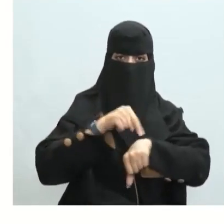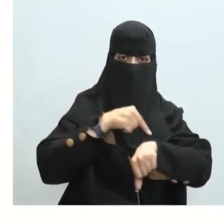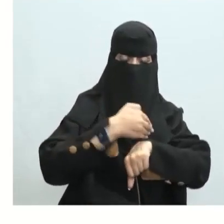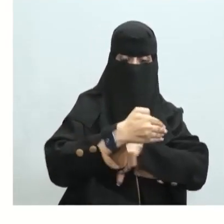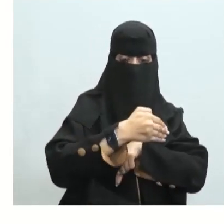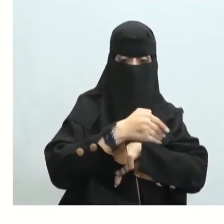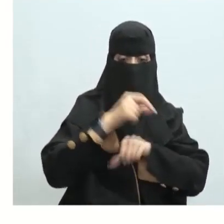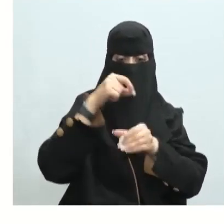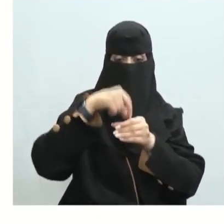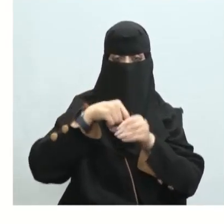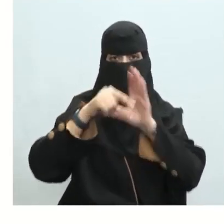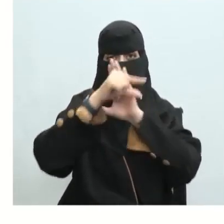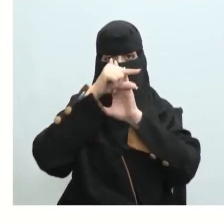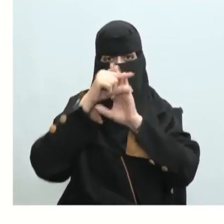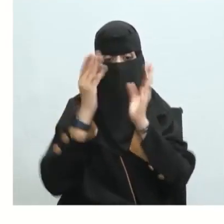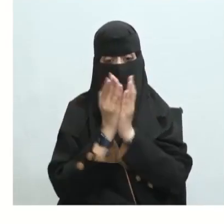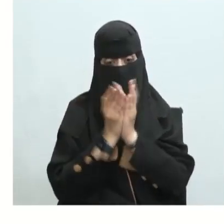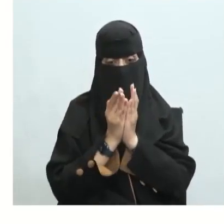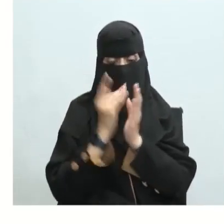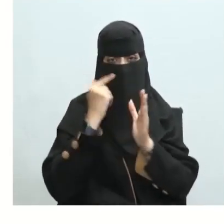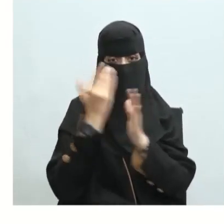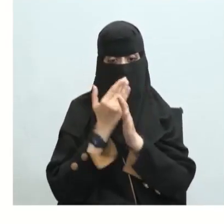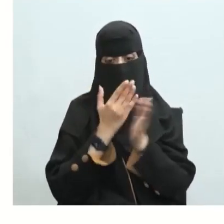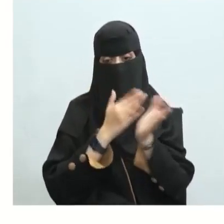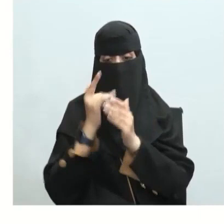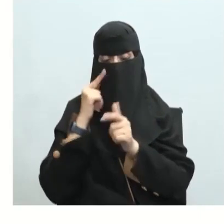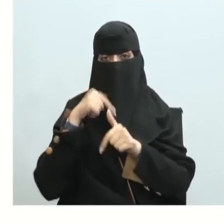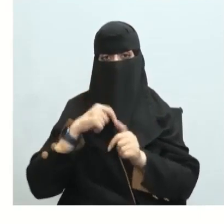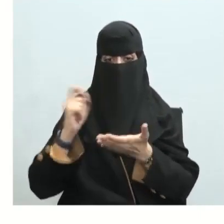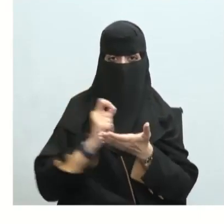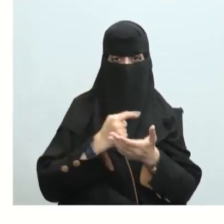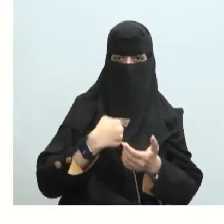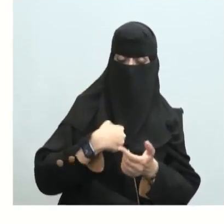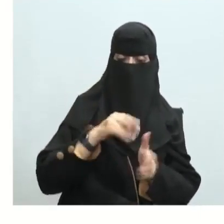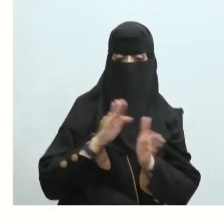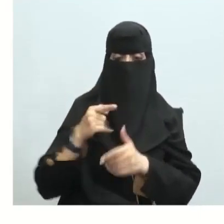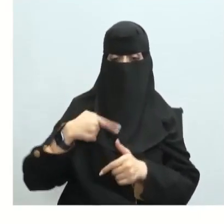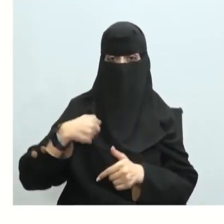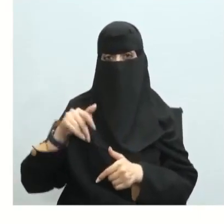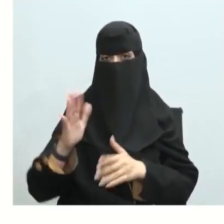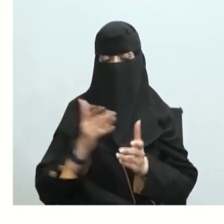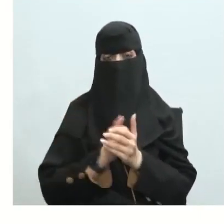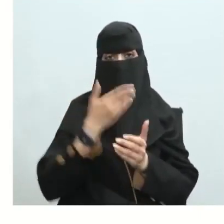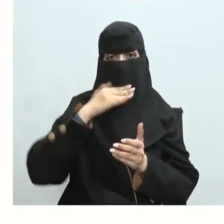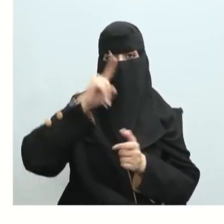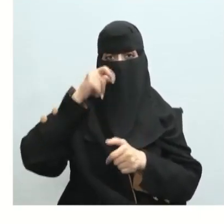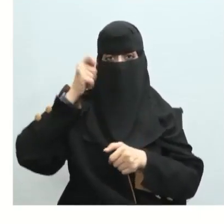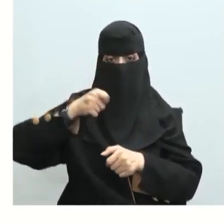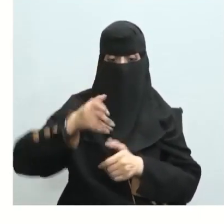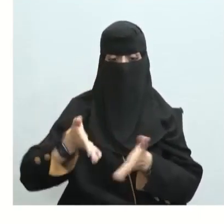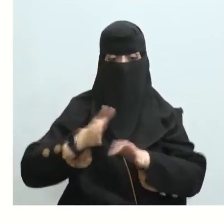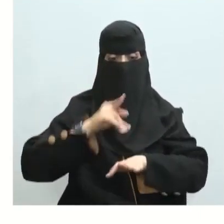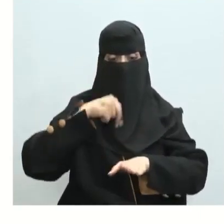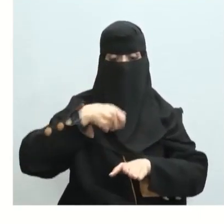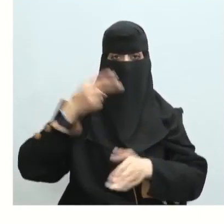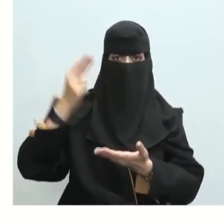ط هذا العنوان الاسباب والحلول معد التقرير ثم تعرف بنفسك طبعا فلان بن فلان الحمد لله والصلاه والسلام